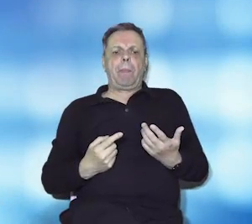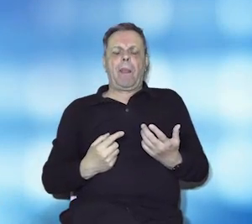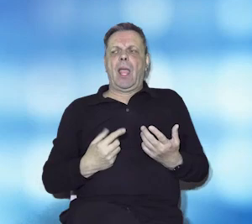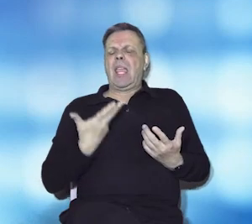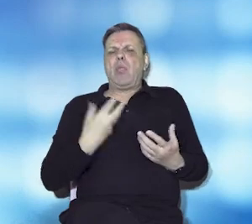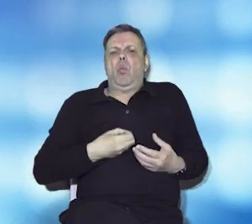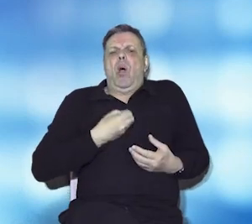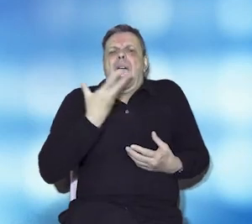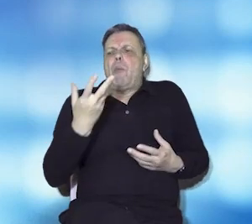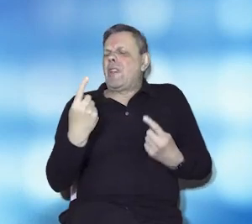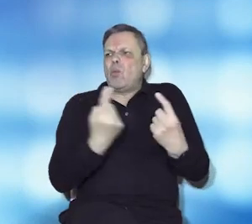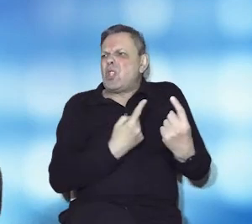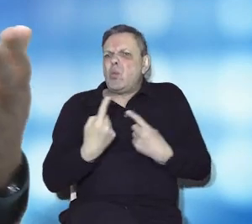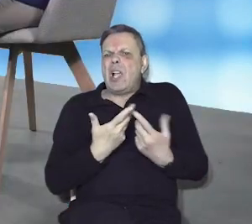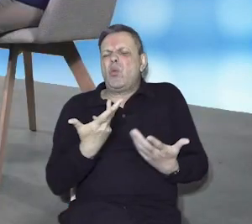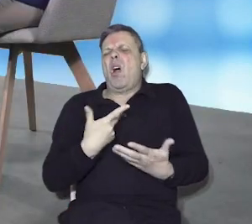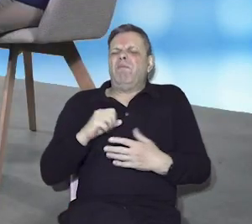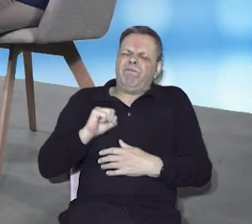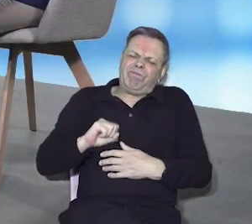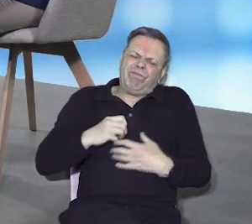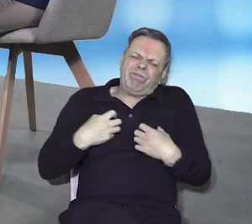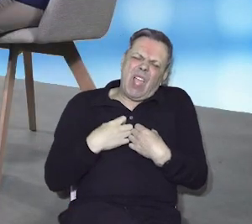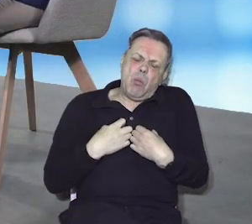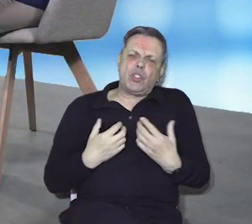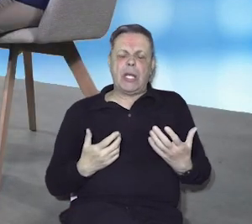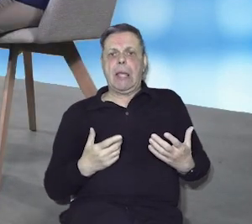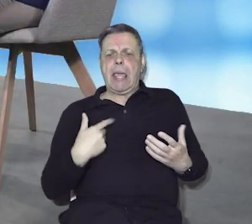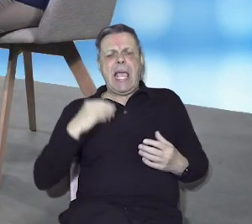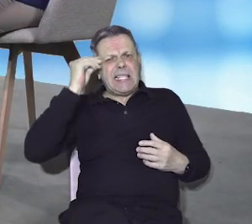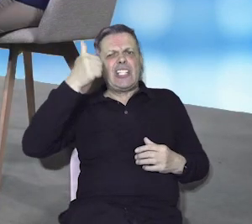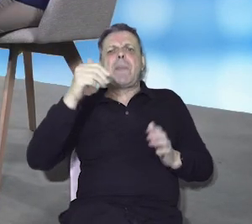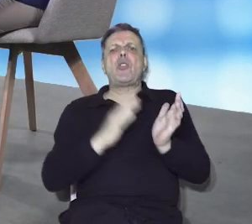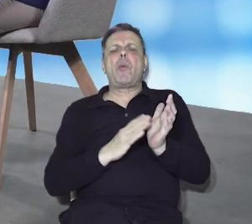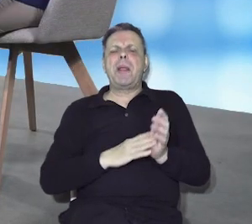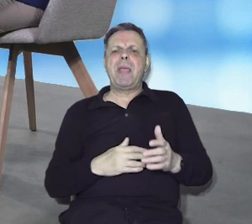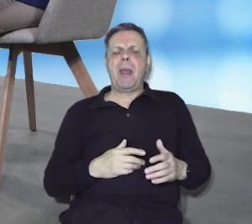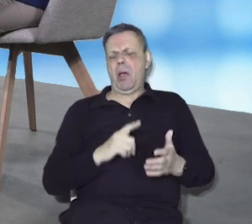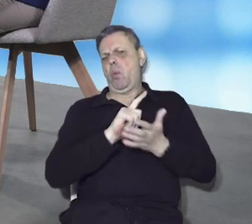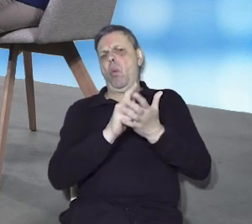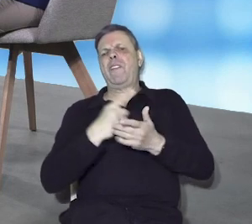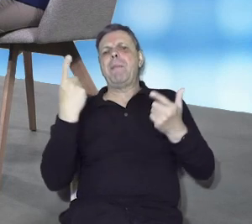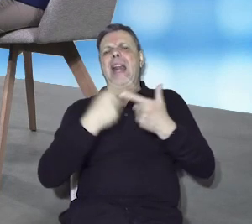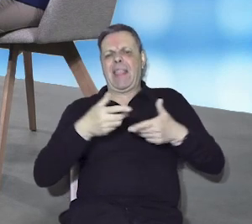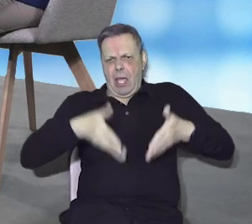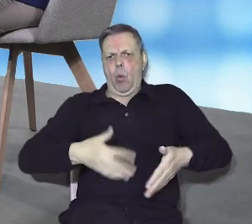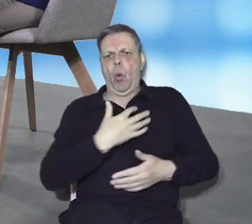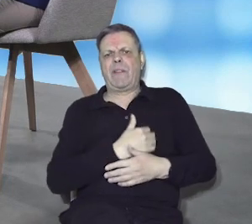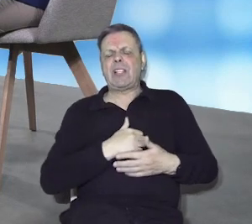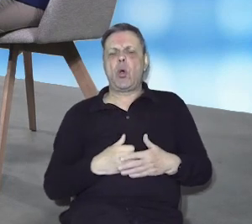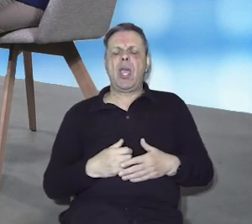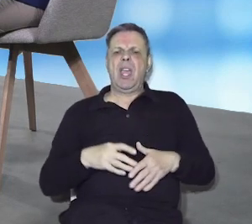emotivnu situaciju koja ih muči i tako dalje. Ja se sjećam jednog primjera negdje u vrijeme rata kod nas, znači